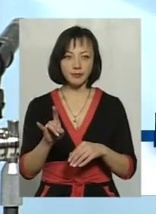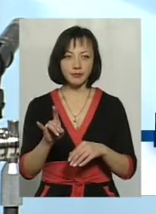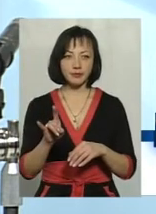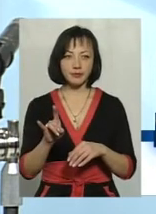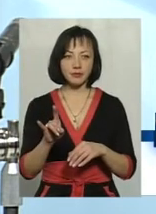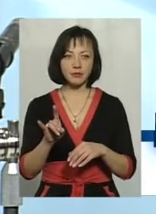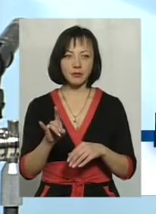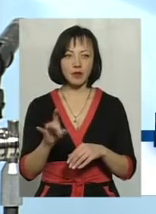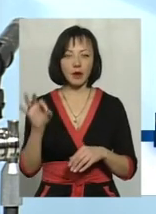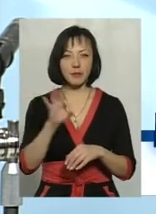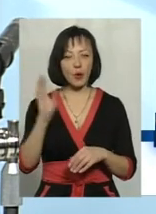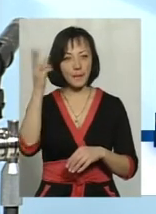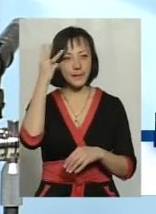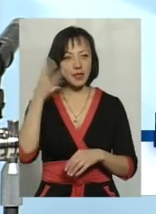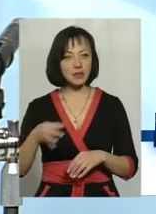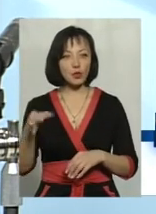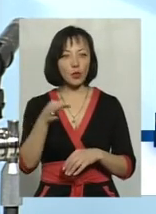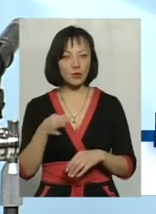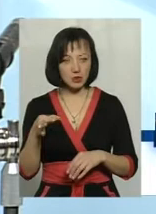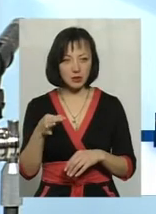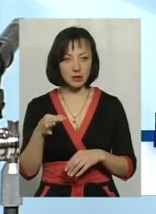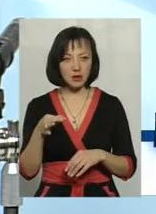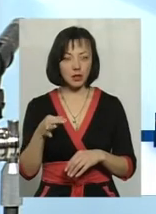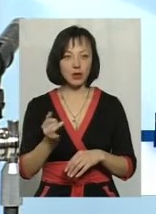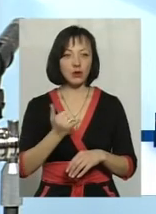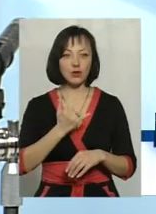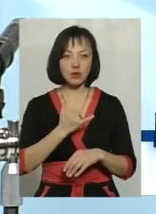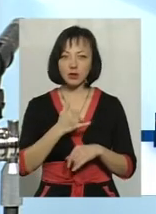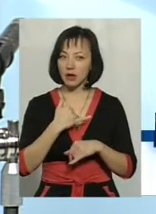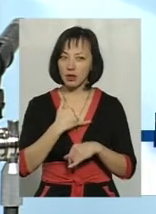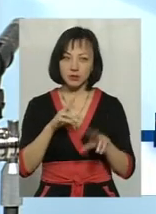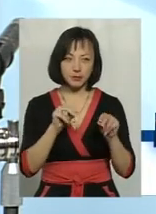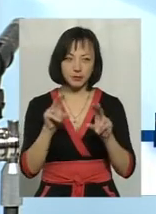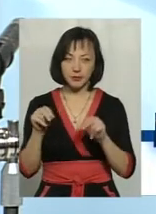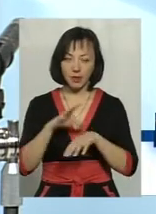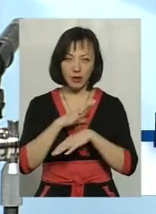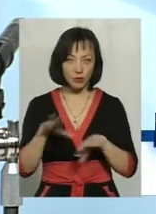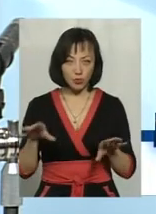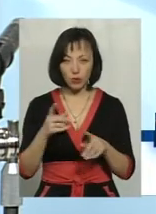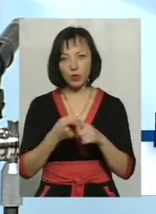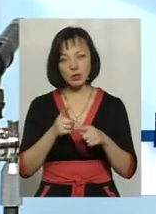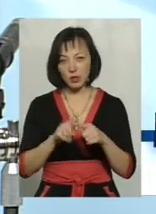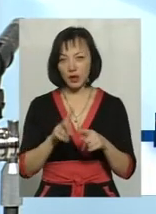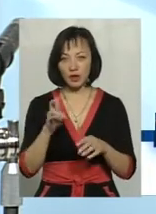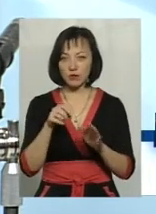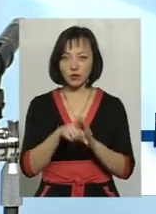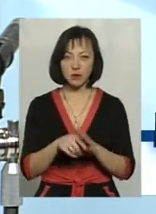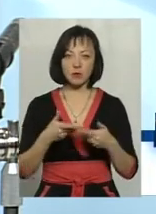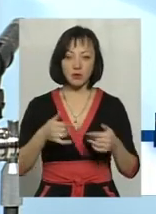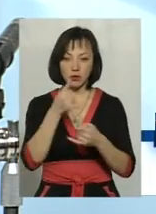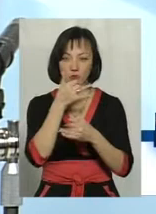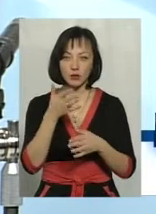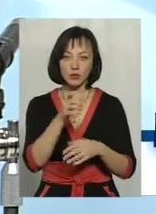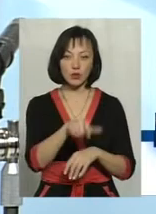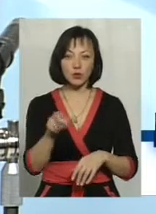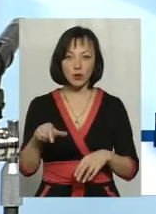що стосується Хмельницької області, то нас минуло таке лихо, але це не означає, що ми не можемо, ну,